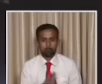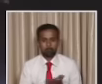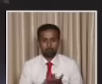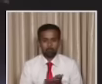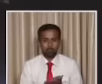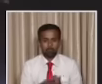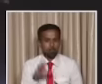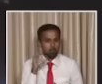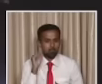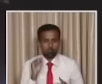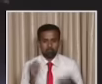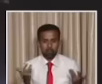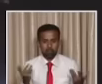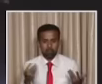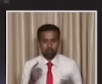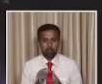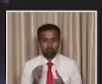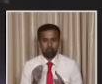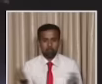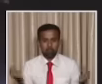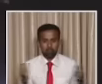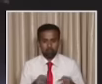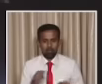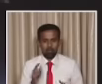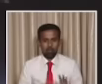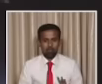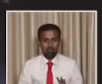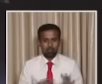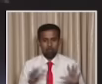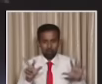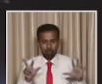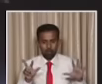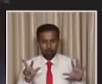නැතුව. අපිත් පාර්ලිමේන්තු ඇවිල්ලා දැන් අවුරුදු 7ක් 8ක් වෙනවා.